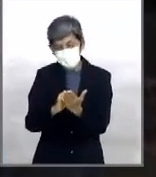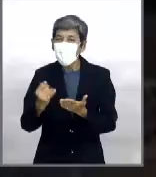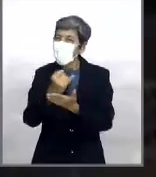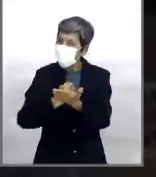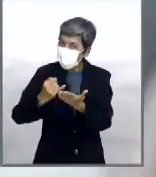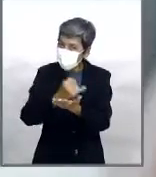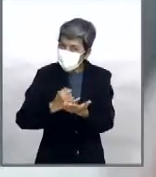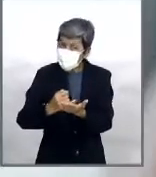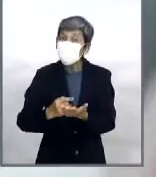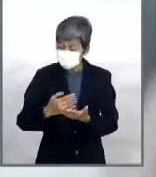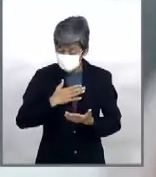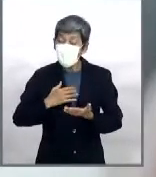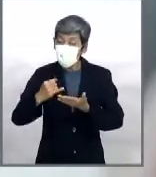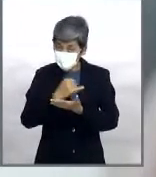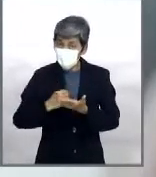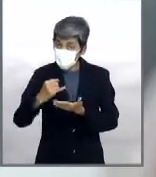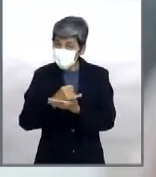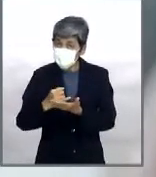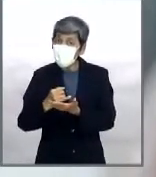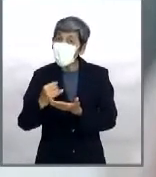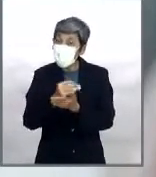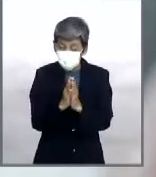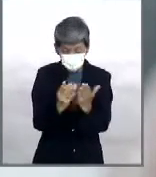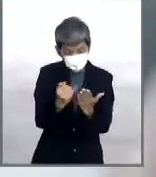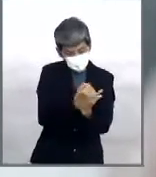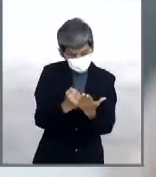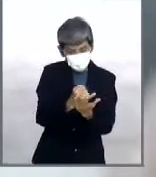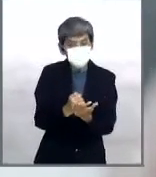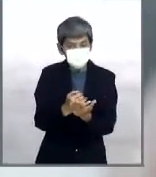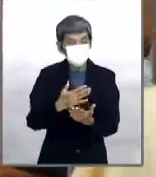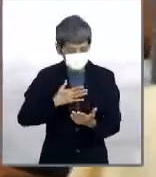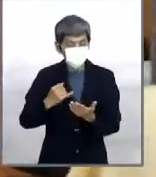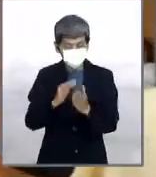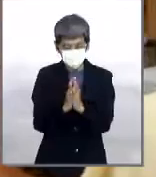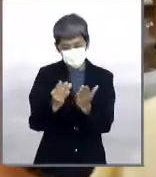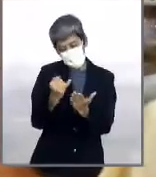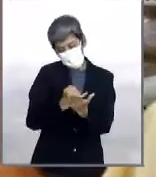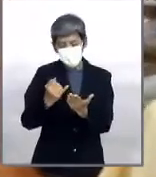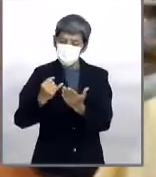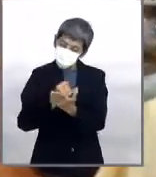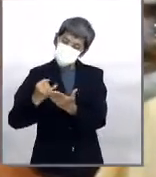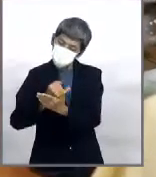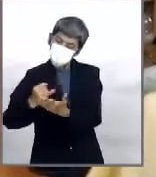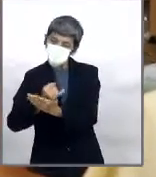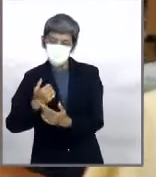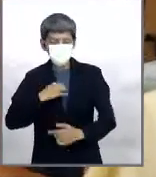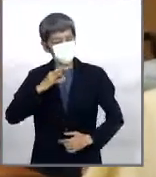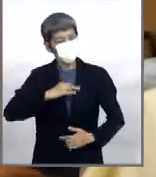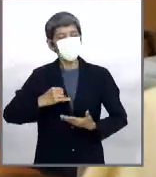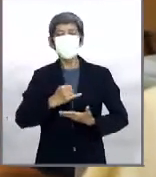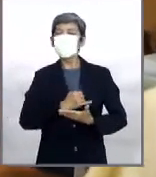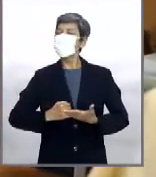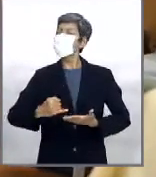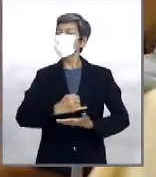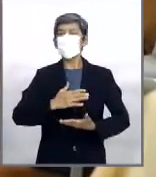ภาพแทนก ็คือวาดภาพเป็นหมายถึงว่าไดอารี่บันทึกด้วยการวาดภาพ ใช่เพราะว่าเราใช้ความรู้สึกเอ